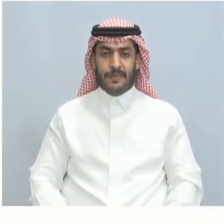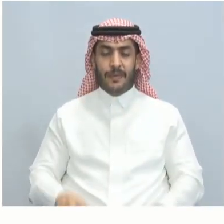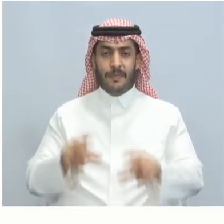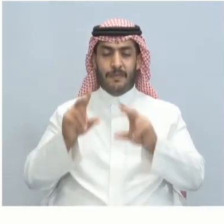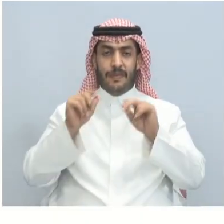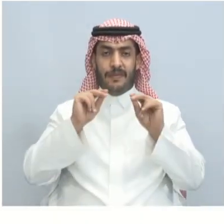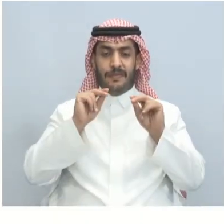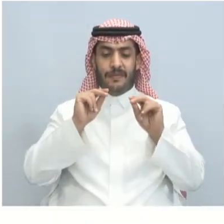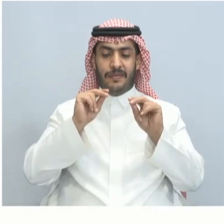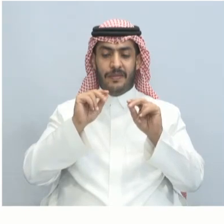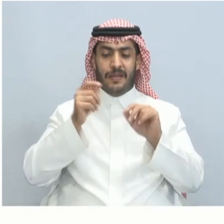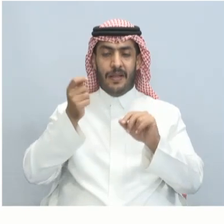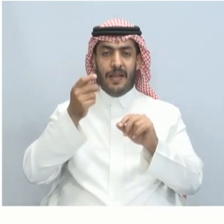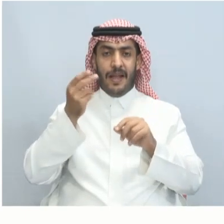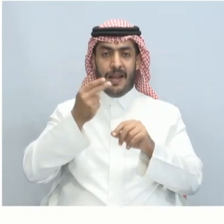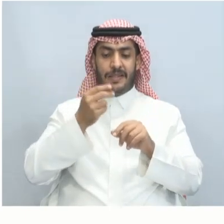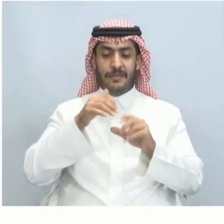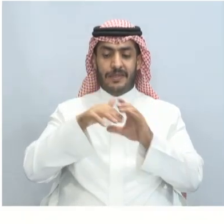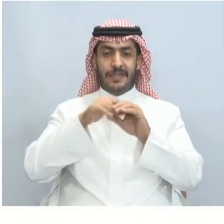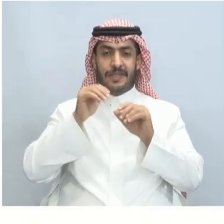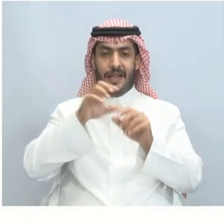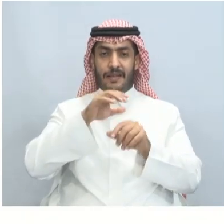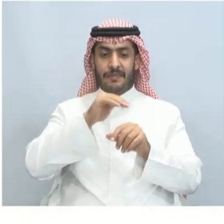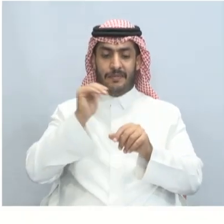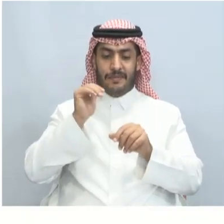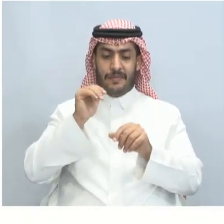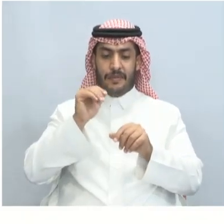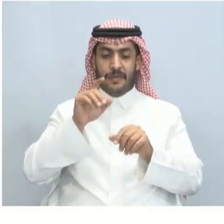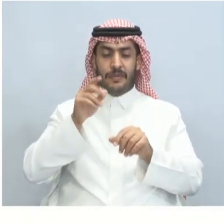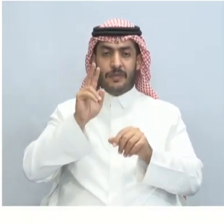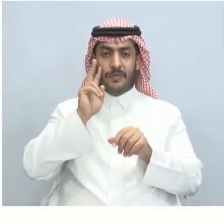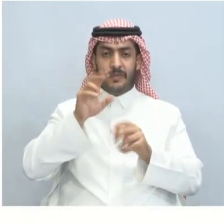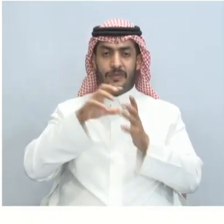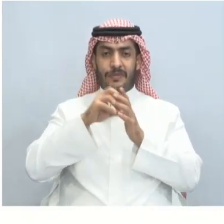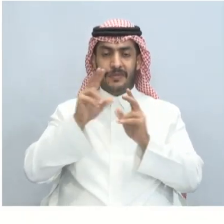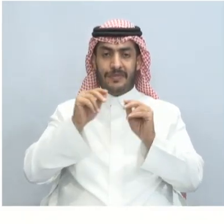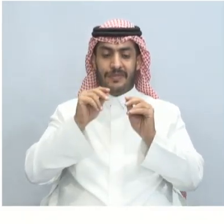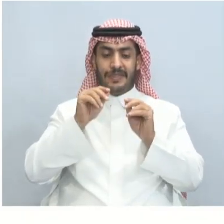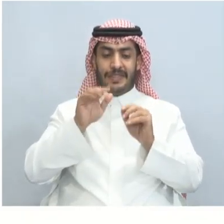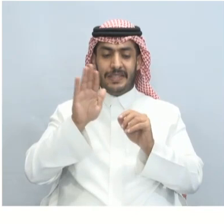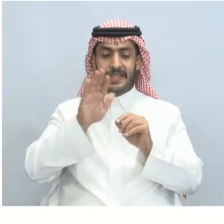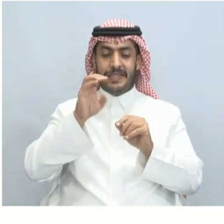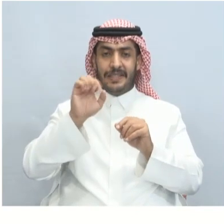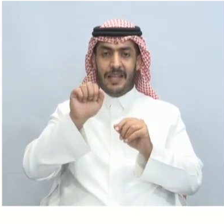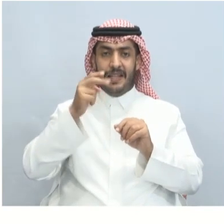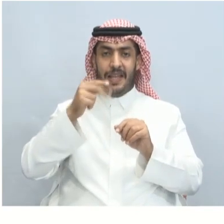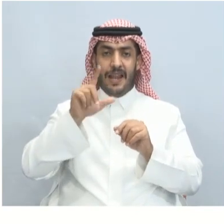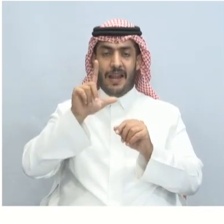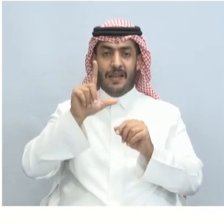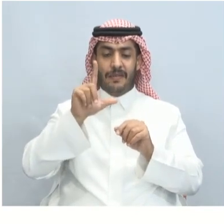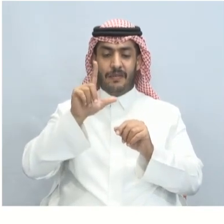لدينا مثال رسم الانسحاب المثال الاول انسخ شبه المنحرف س ص عين